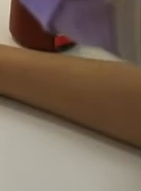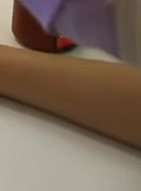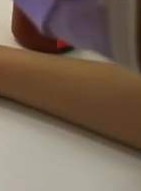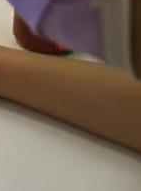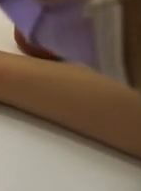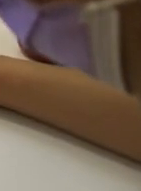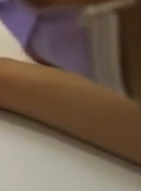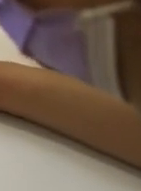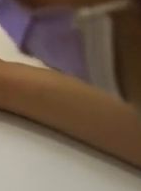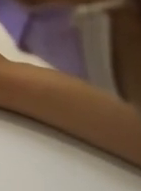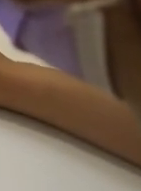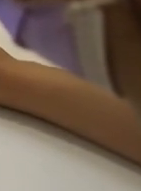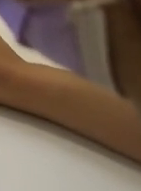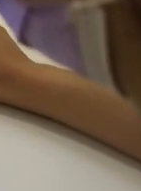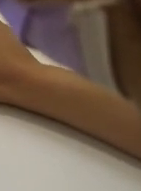hai kupu-kupu